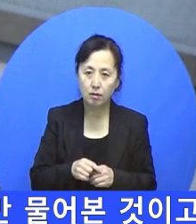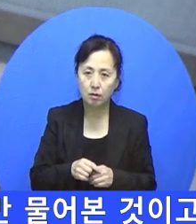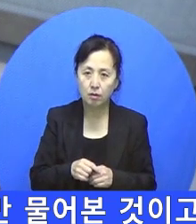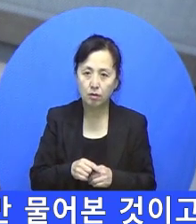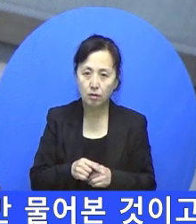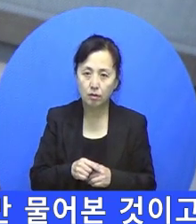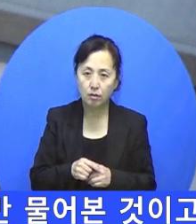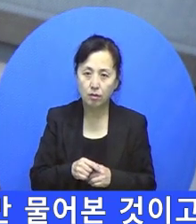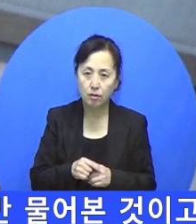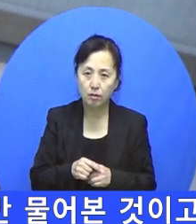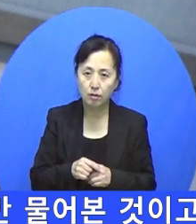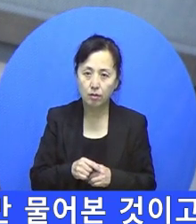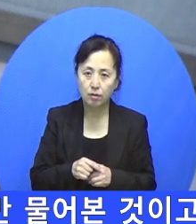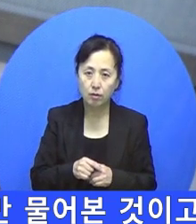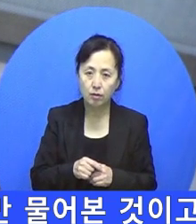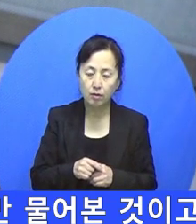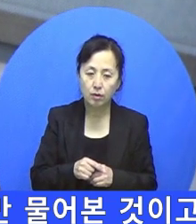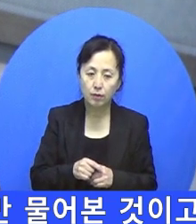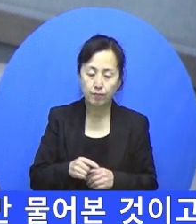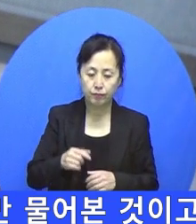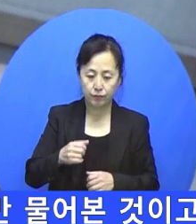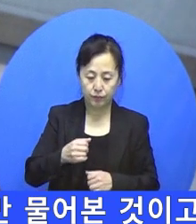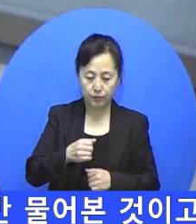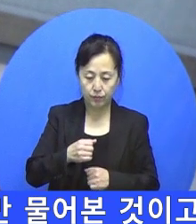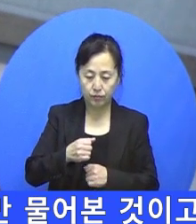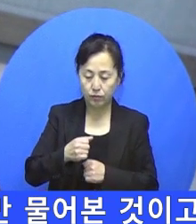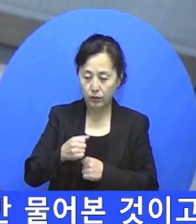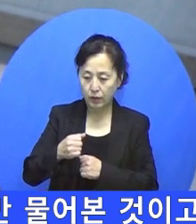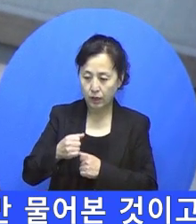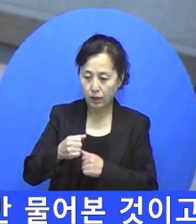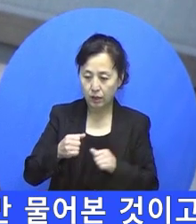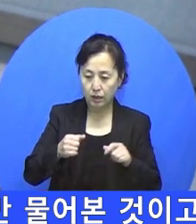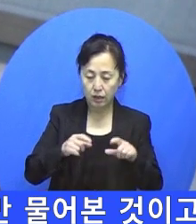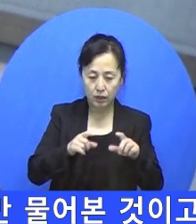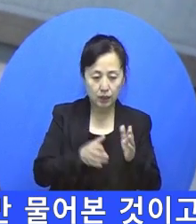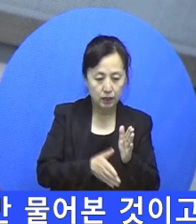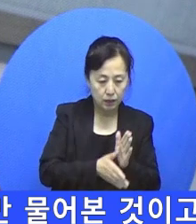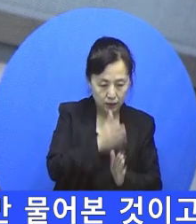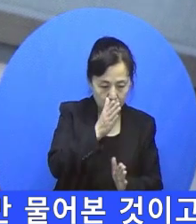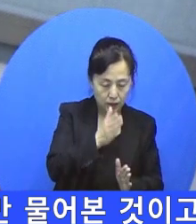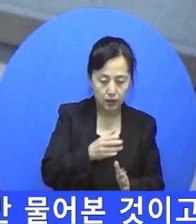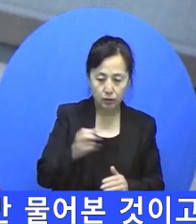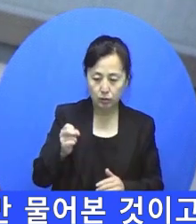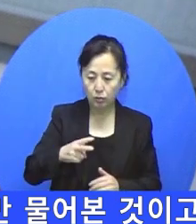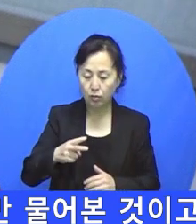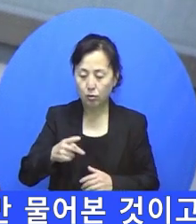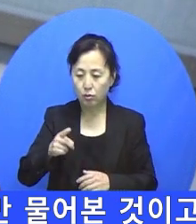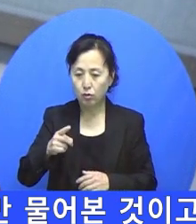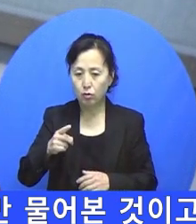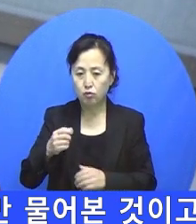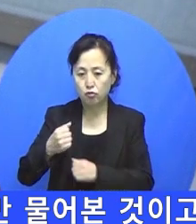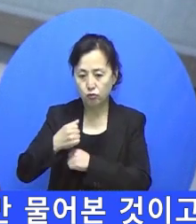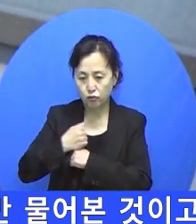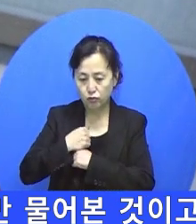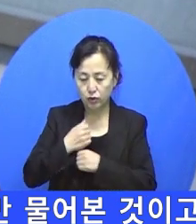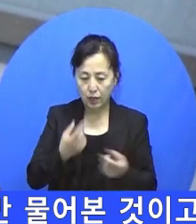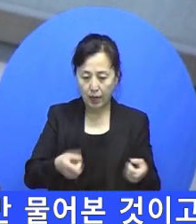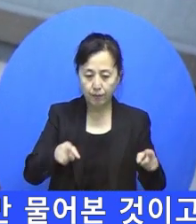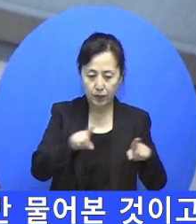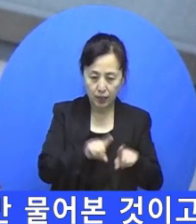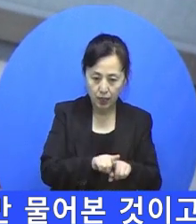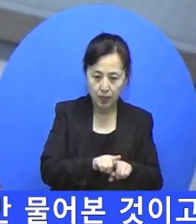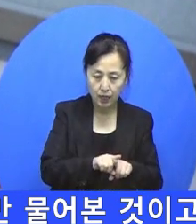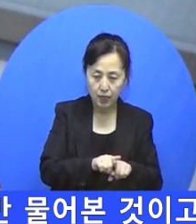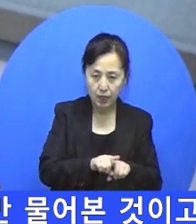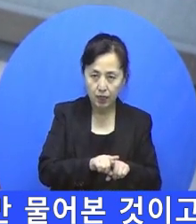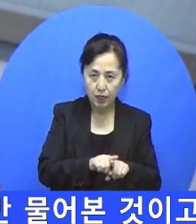군과 민이 함께하는 남부국제공항을 원하는 것처럼 해서는 안 된다는 입장이고요. 그 밑에 보시면은 민군 통합공항